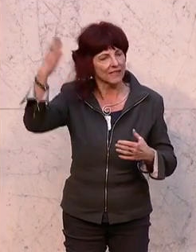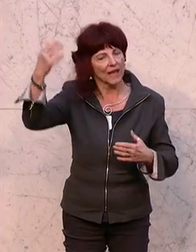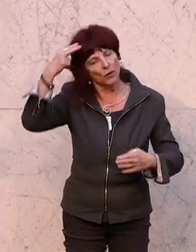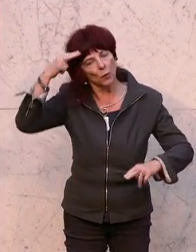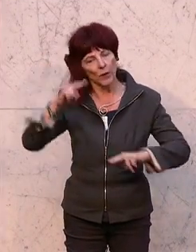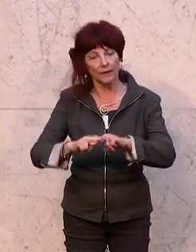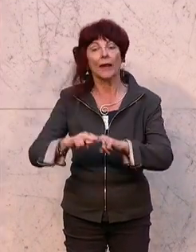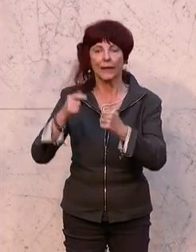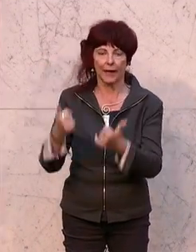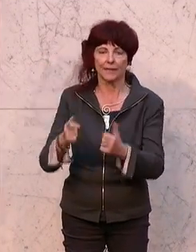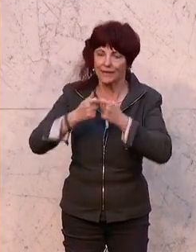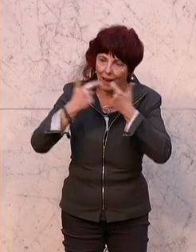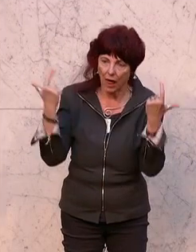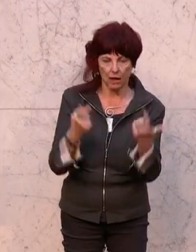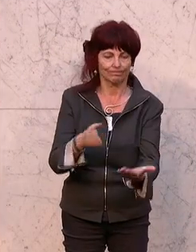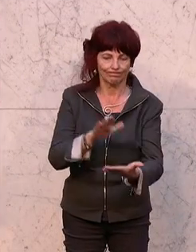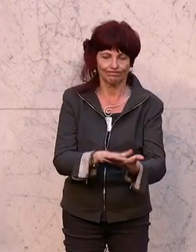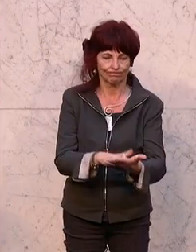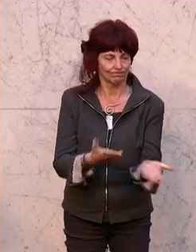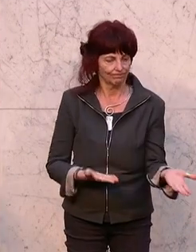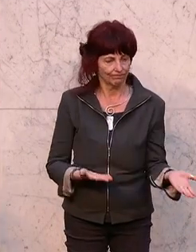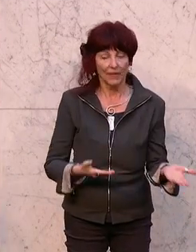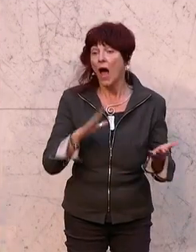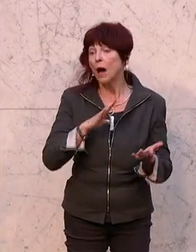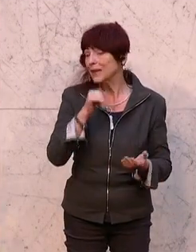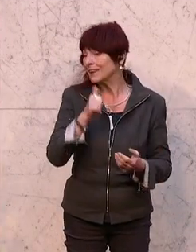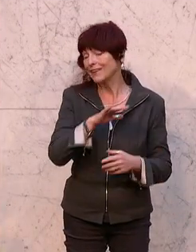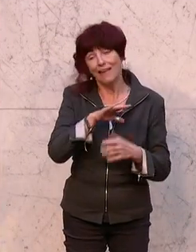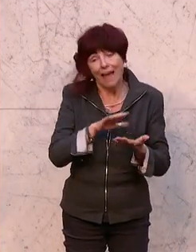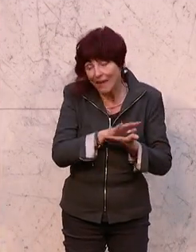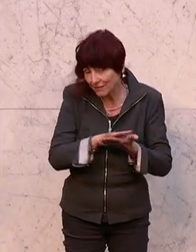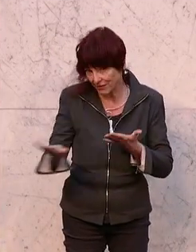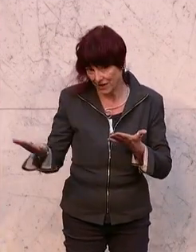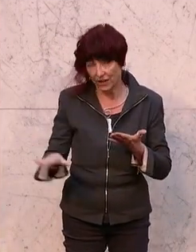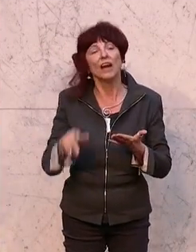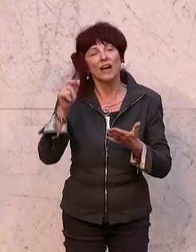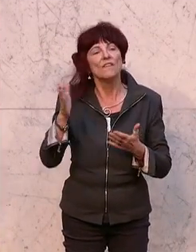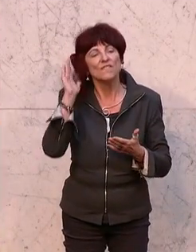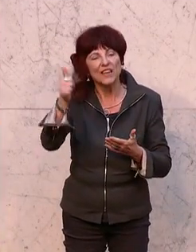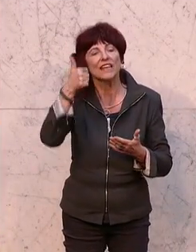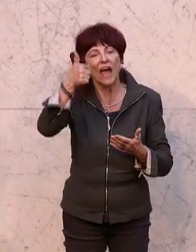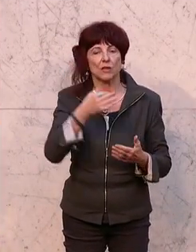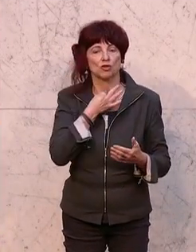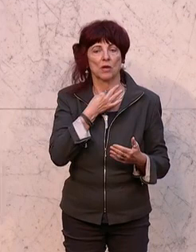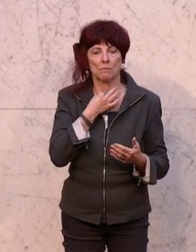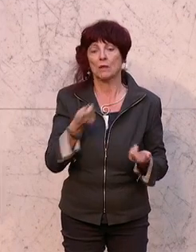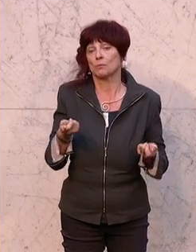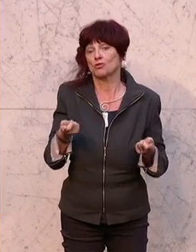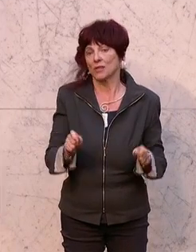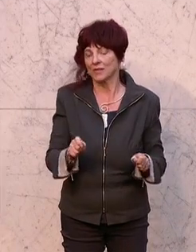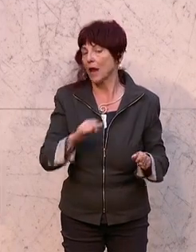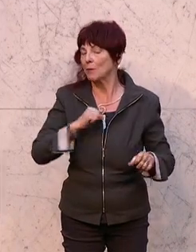nicht einfach gewesen, auch wenn wir hier jetzt einen einstimmigen Beschluss fällen werden, ist es nicht einfach gewesen, zu dieser Lösung zu kommen. Und es ist